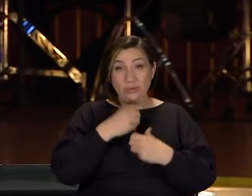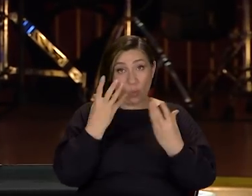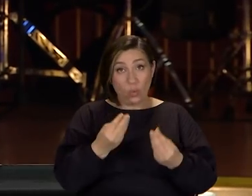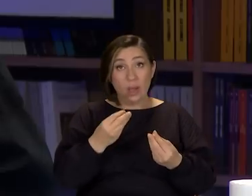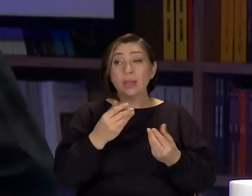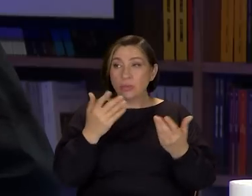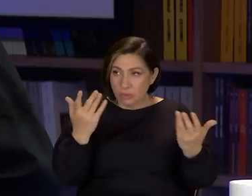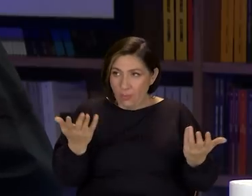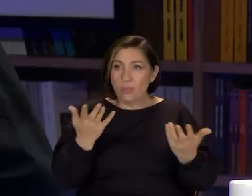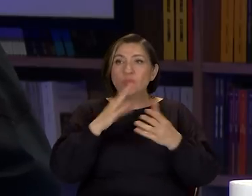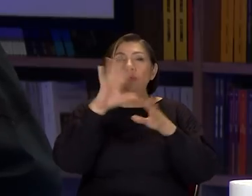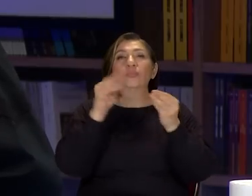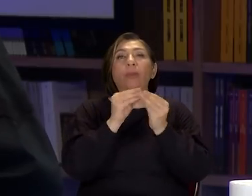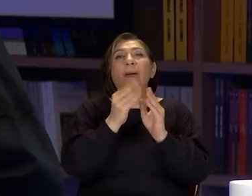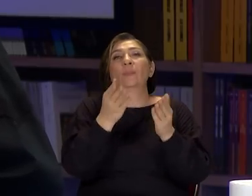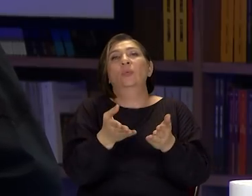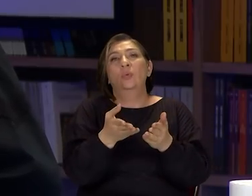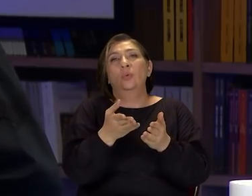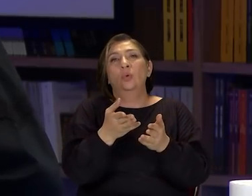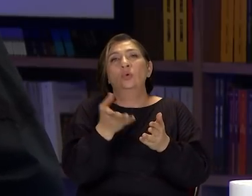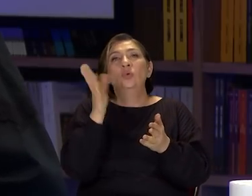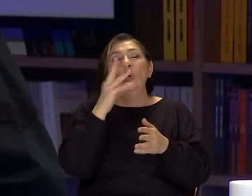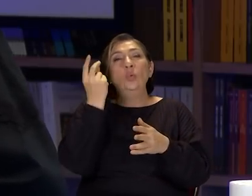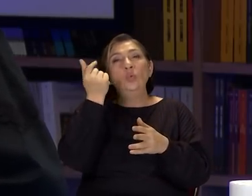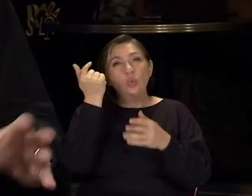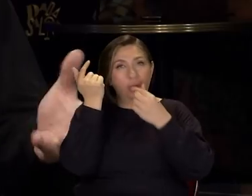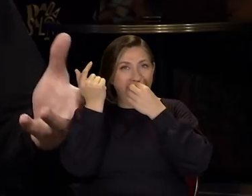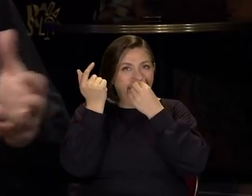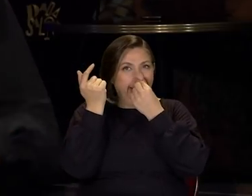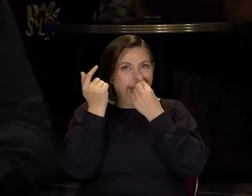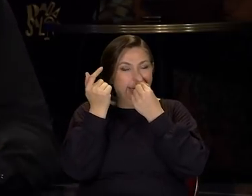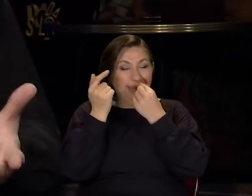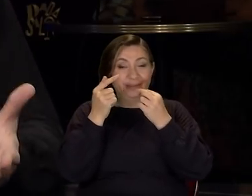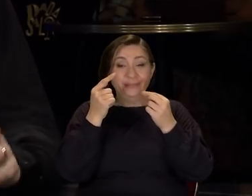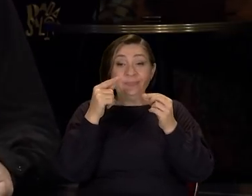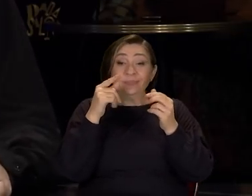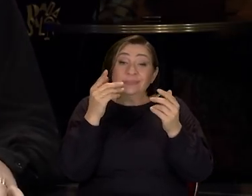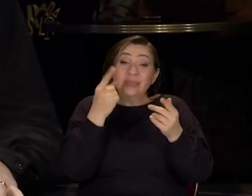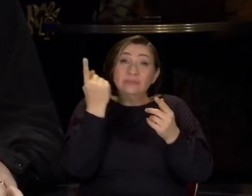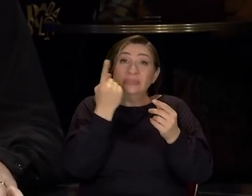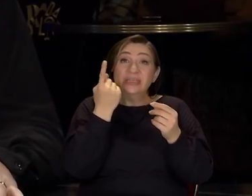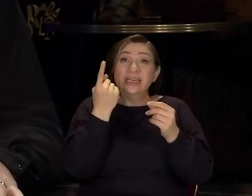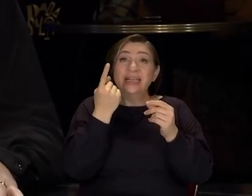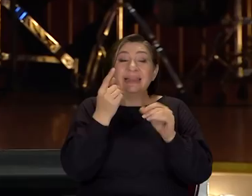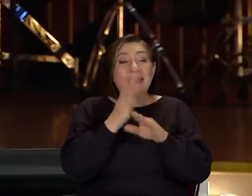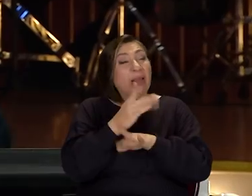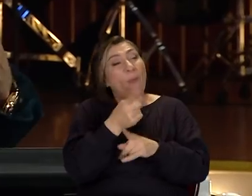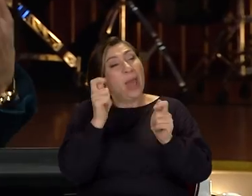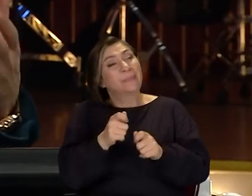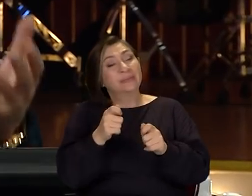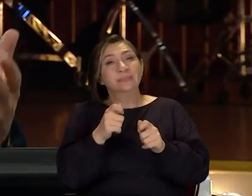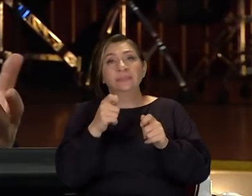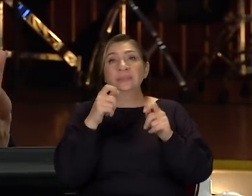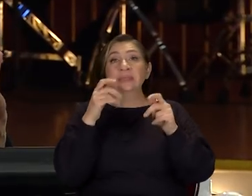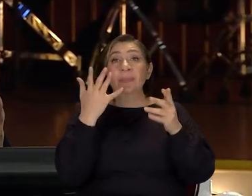Evet tabii ki bütün mesele o. Çünkü sonra unutuyor. Emosyonel olarak bir şey böyle. Neden öyle yaptın